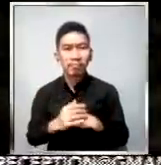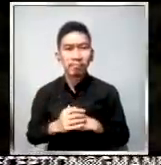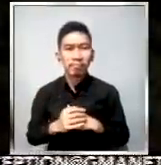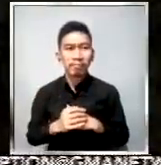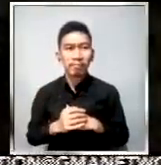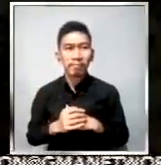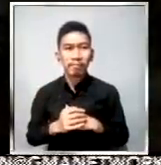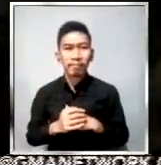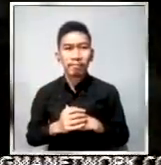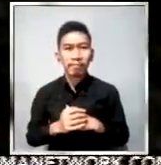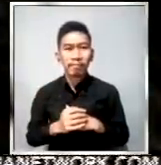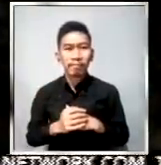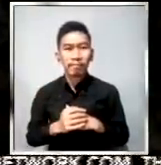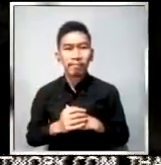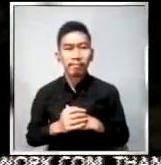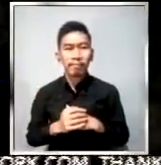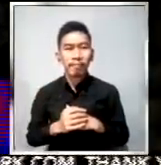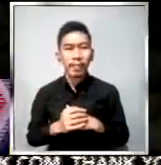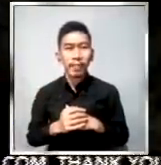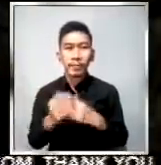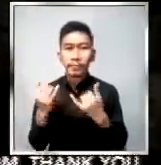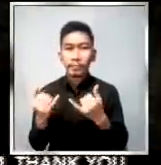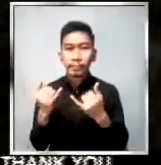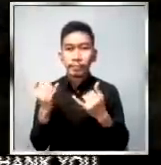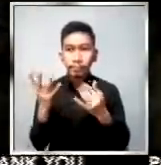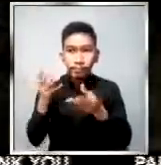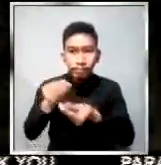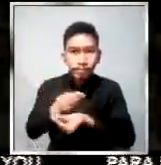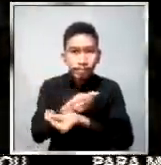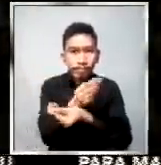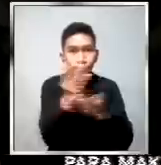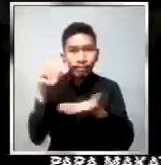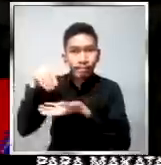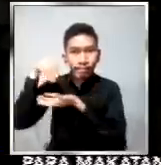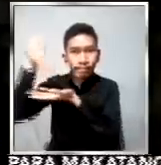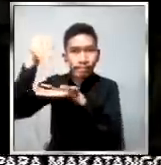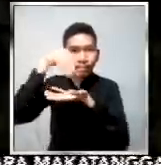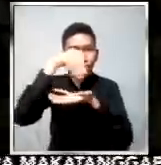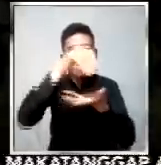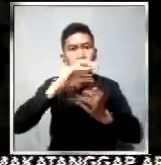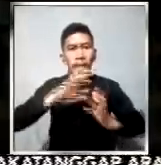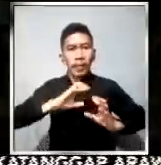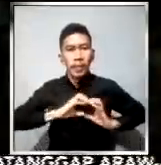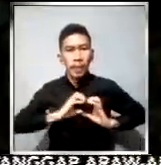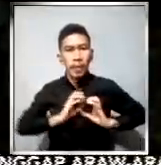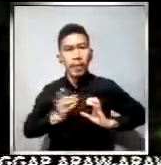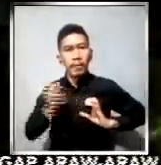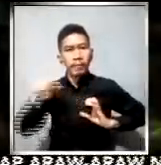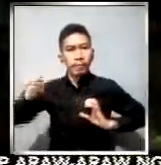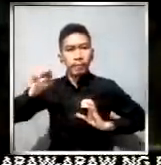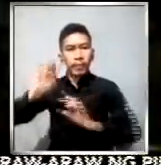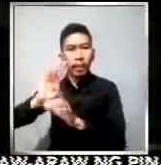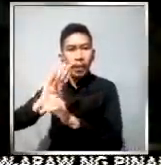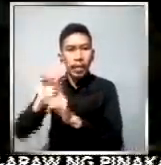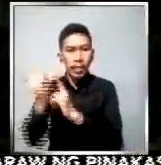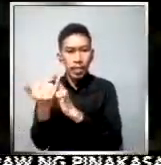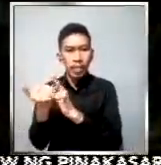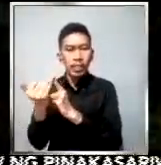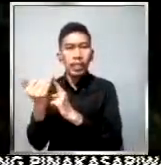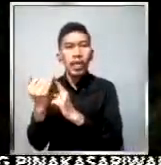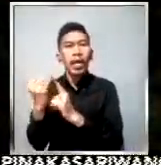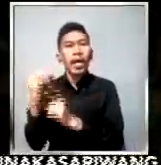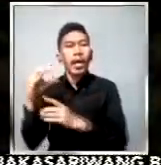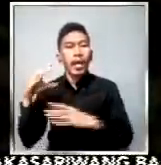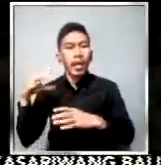Mike, namahagi na ng relief goods ang GMA Kapuso Foundation sa isa pang barangay dito sa Calamba, Laguna. Ito yung barangay